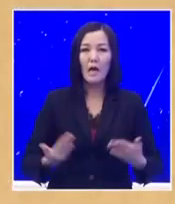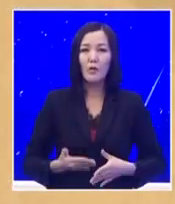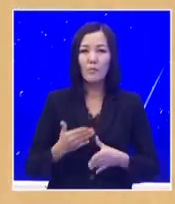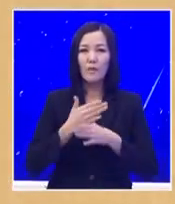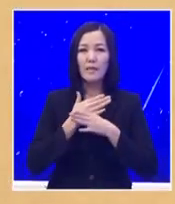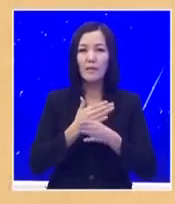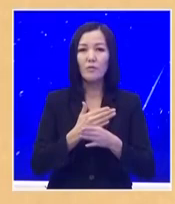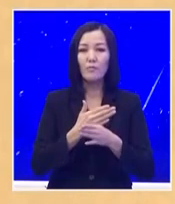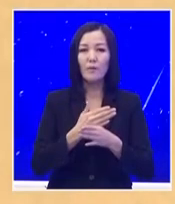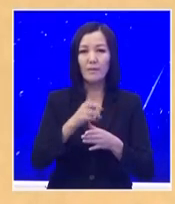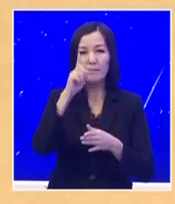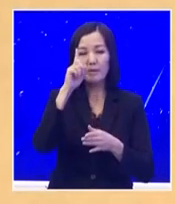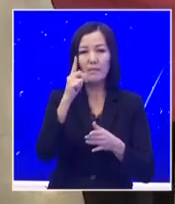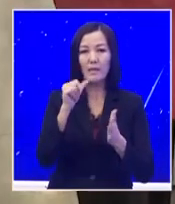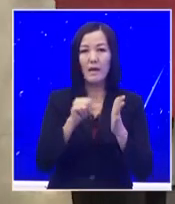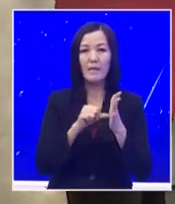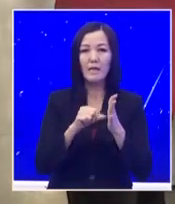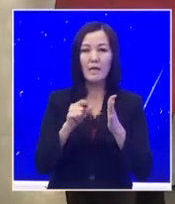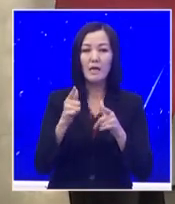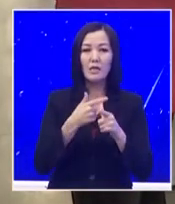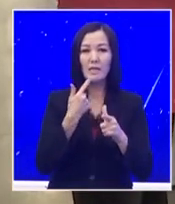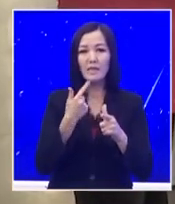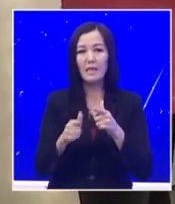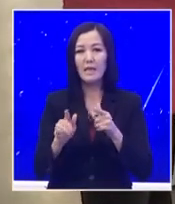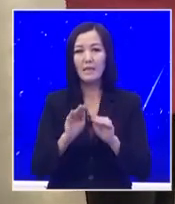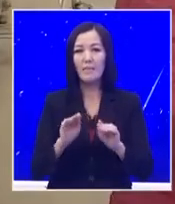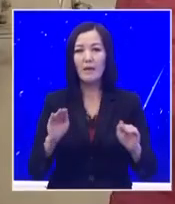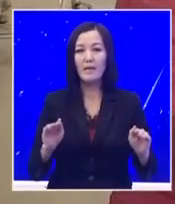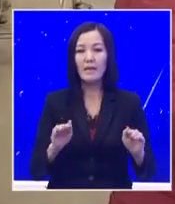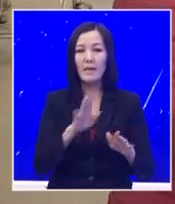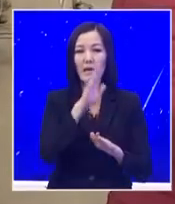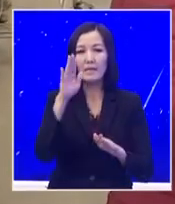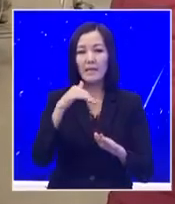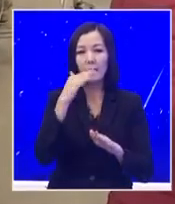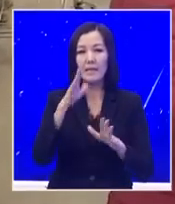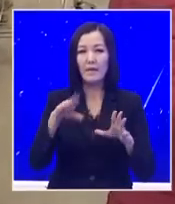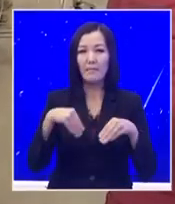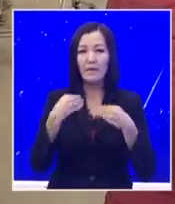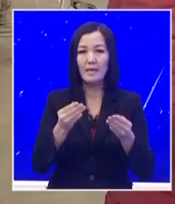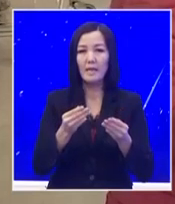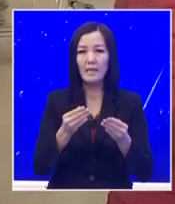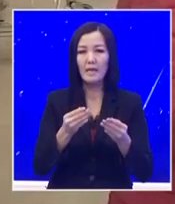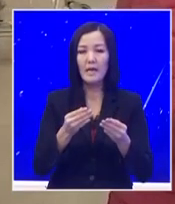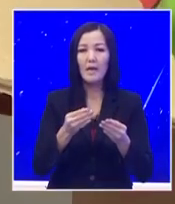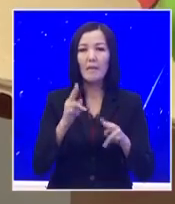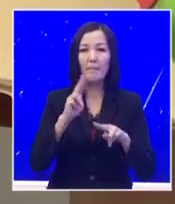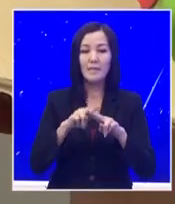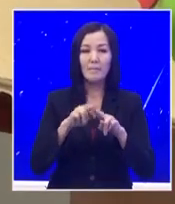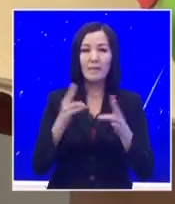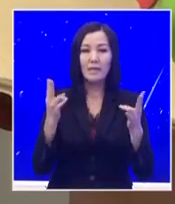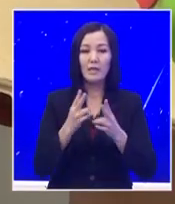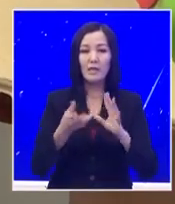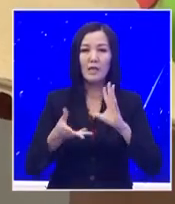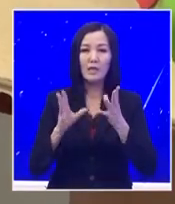көмек 1-6 жас аралығындағы балалары бар ата-аналарға беріледі. Оны алу үшін тек жеке бас куәлігі ғана қажет.